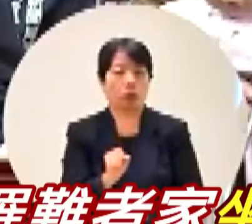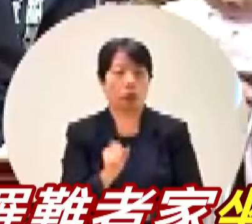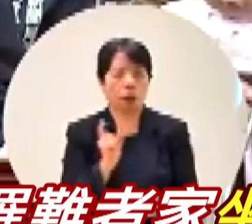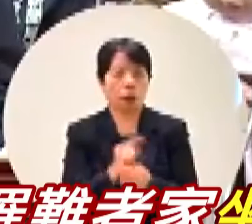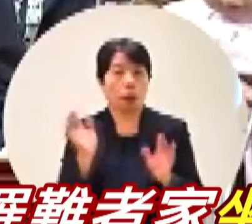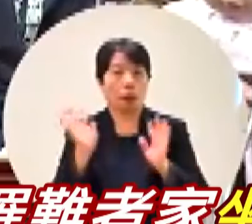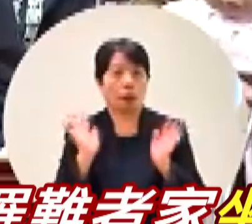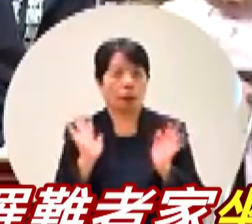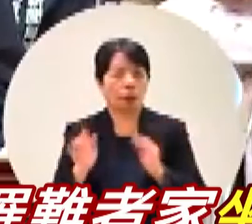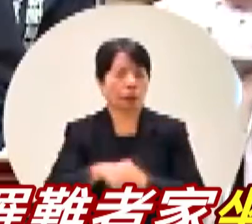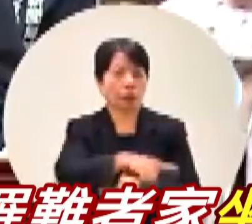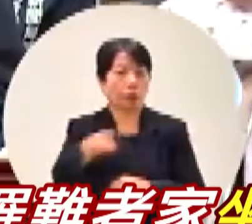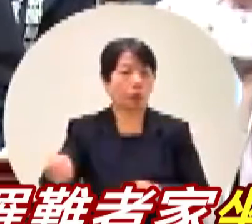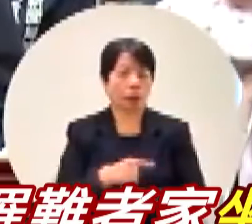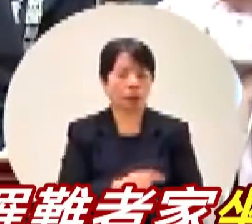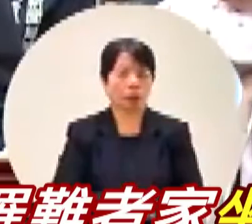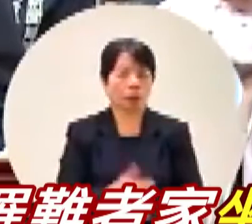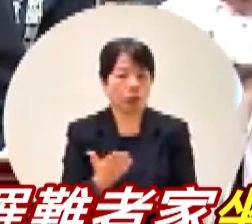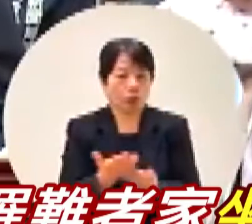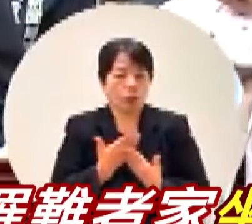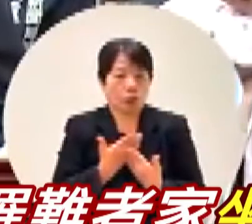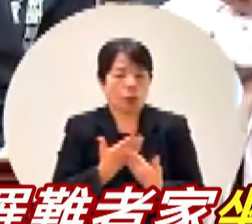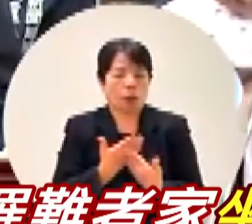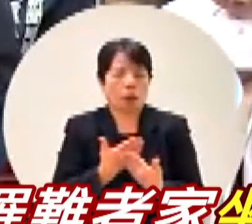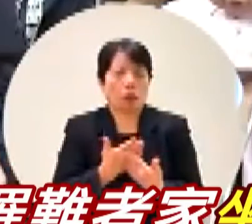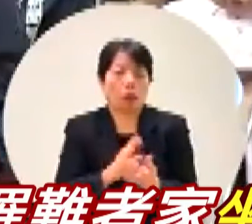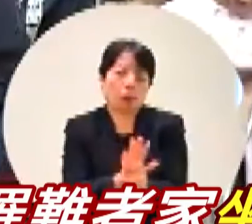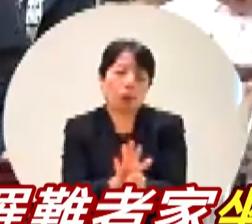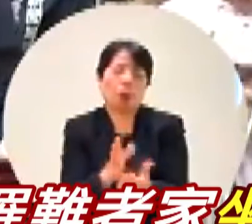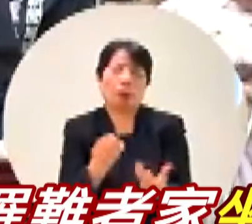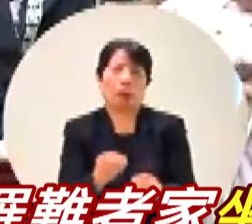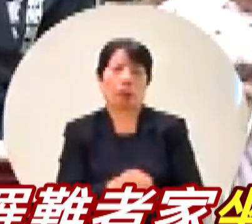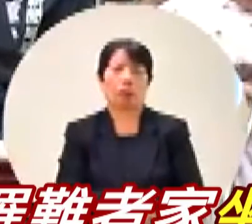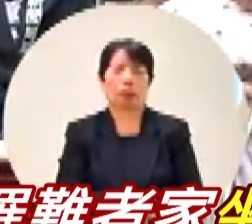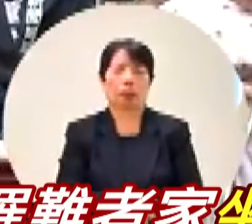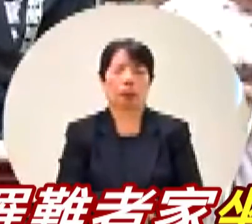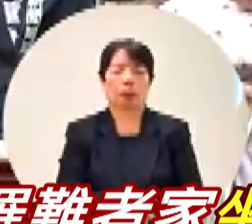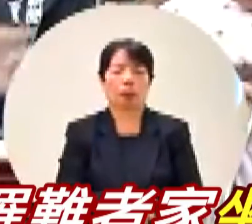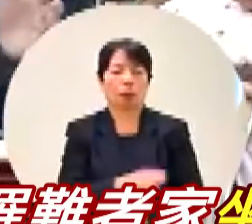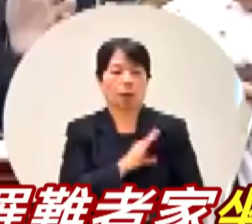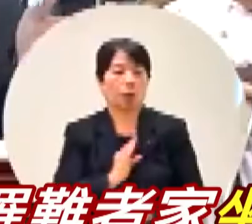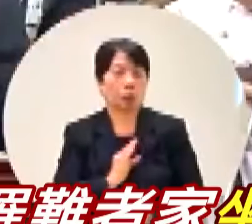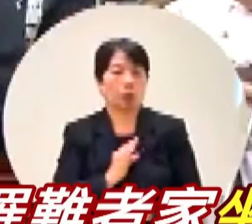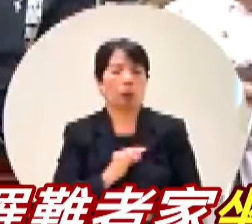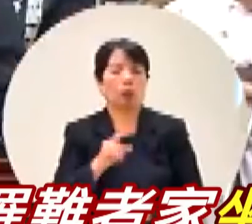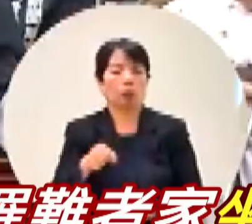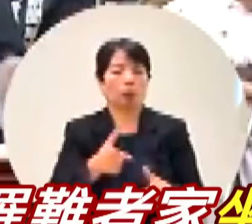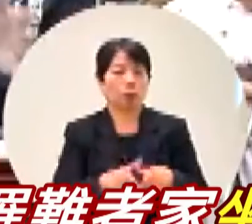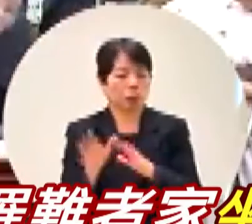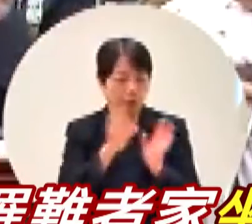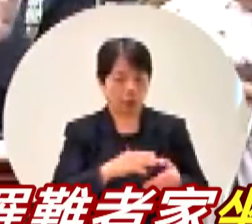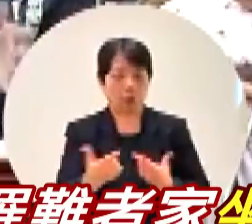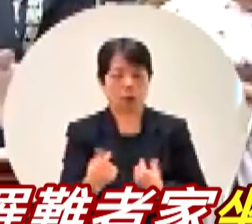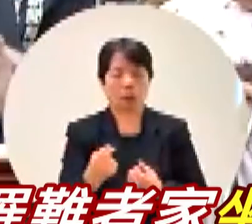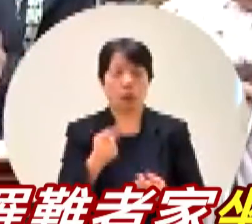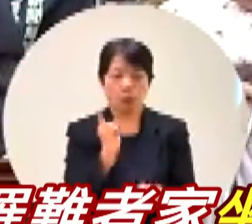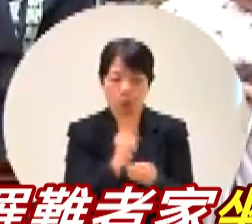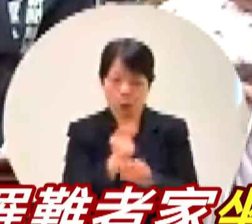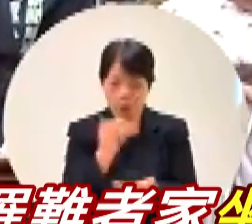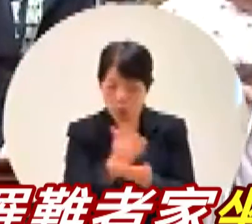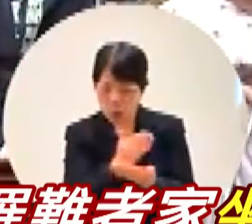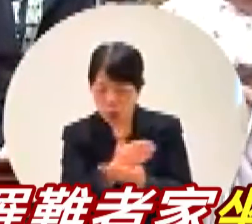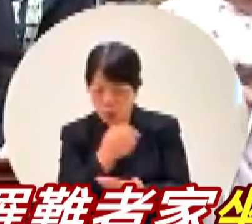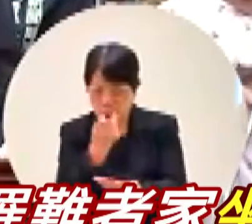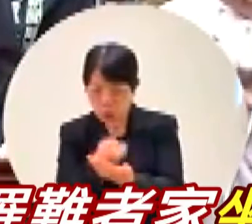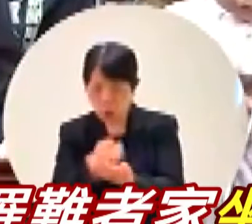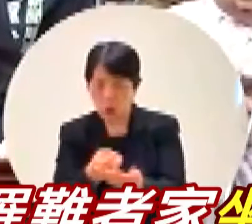朋友没有受到好的一个对待。那我想邱议员你的心情跟我一样，所以不管以后的查核的频率或者是在整个